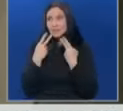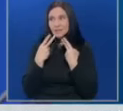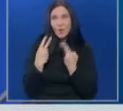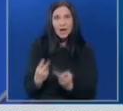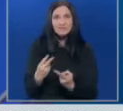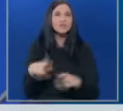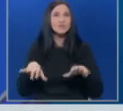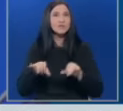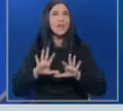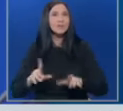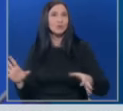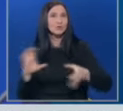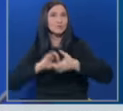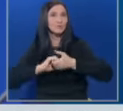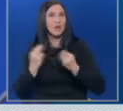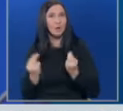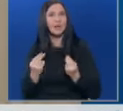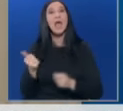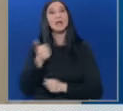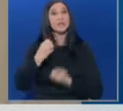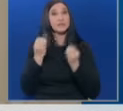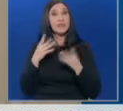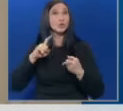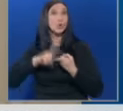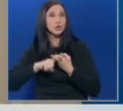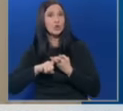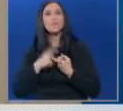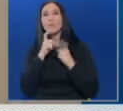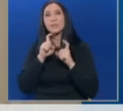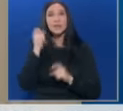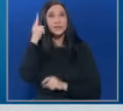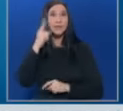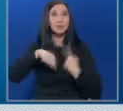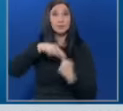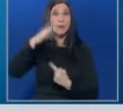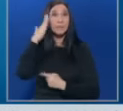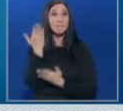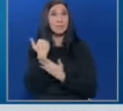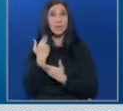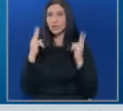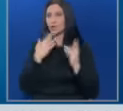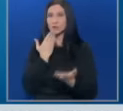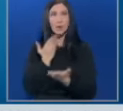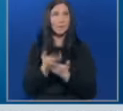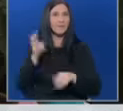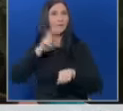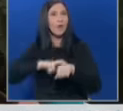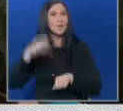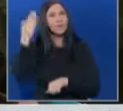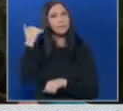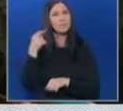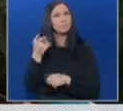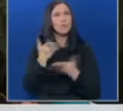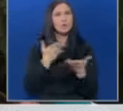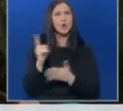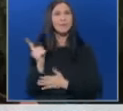много по-добре. Лидера на Възраждане Костадин Костадинов коментира идеята за ротационен премиер още преди решението да бъде обявено от Денков и Габриел. Тези